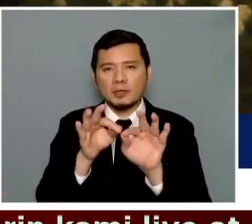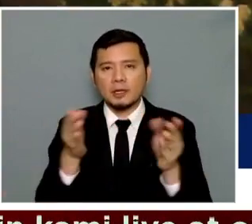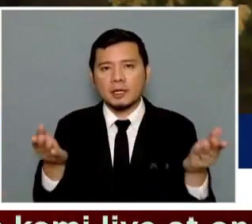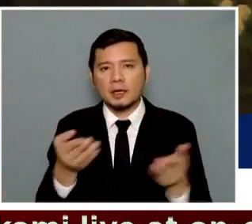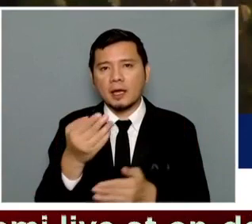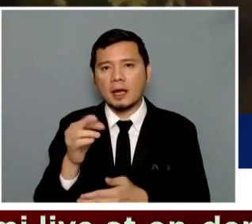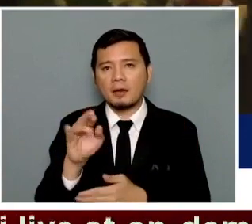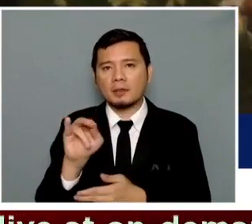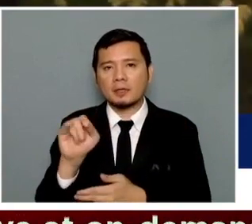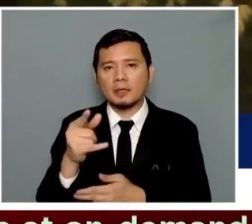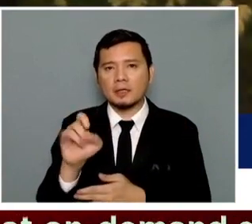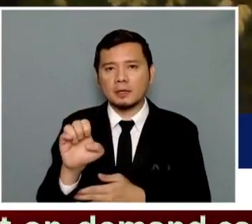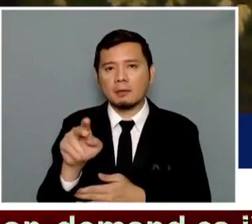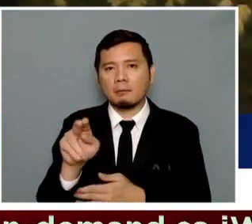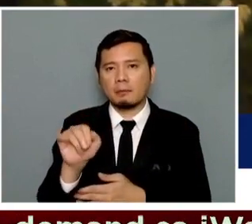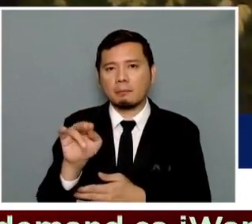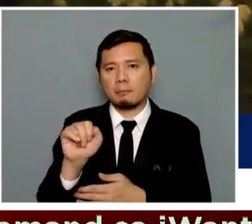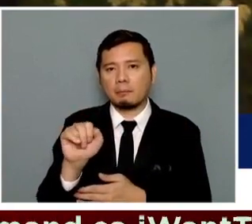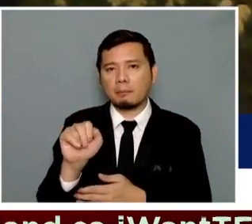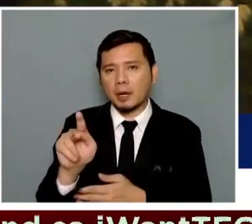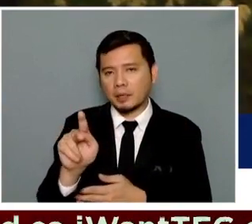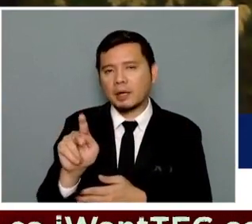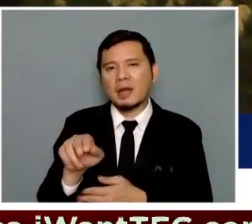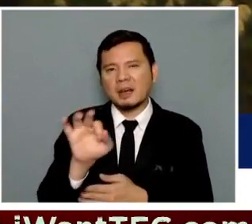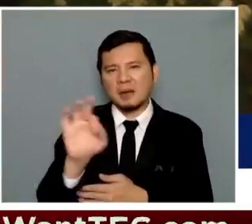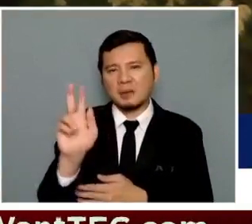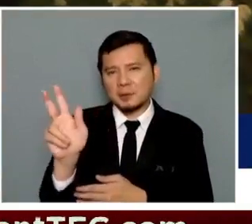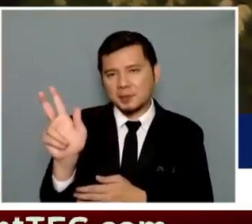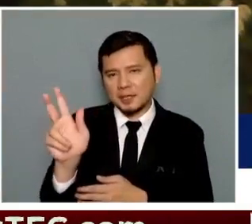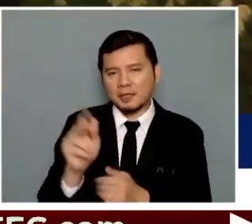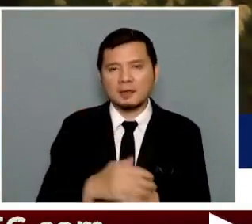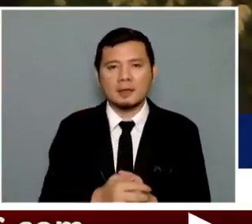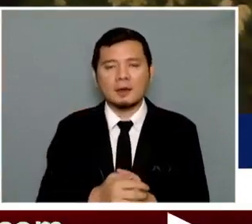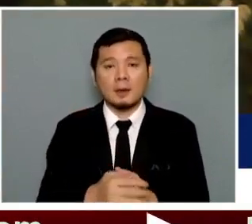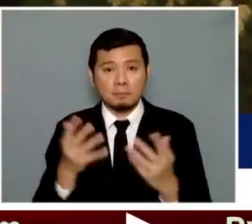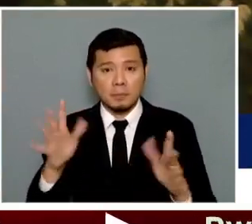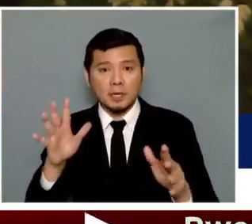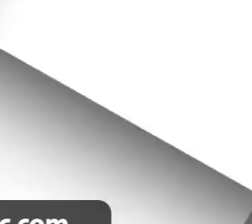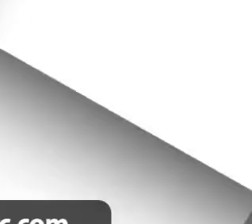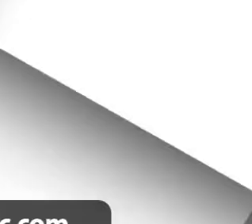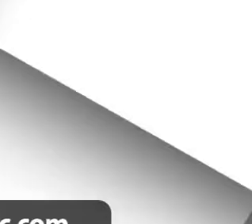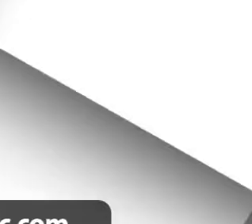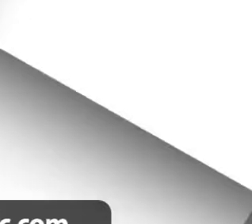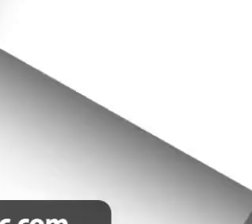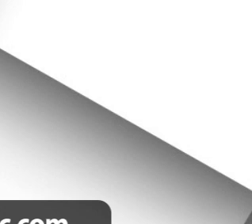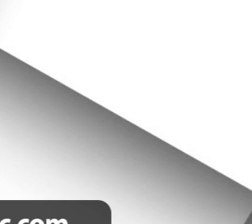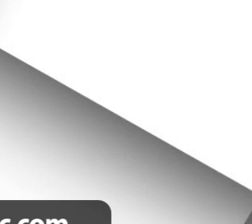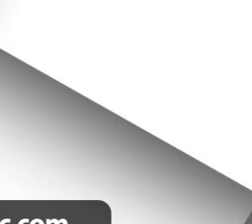9:30 a.m. At doon nga ay magsisimula na rin ang prosesyon papunta ng North Cemetery. Gretchen.